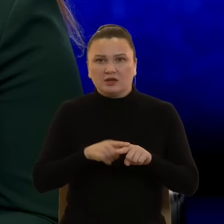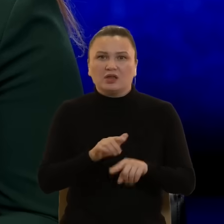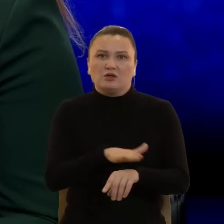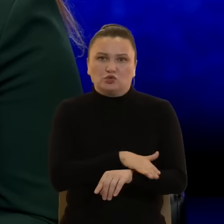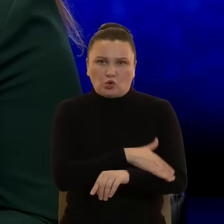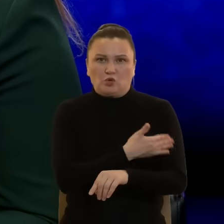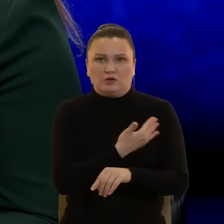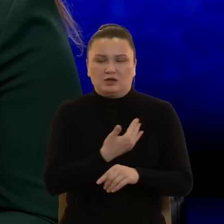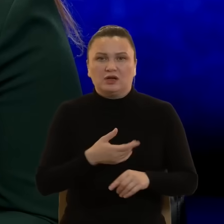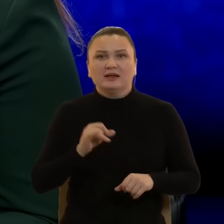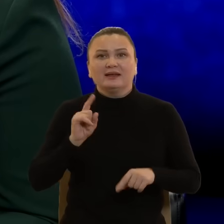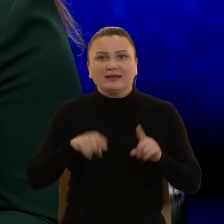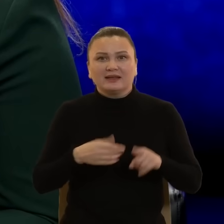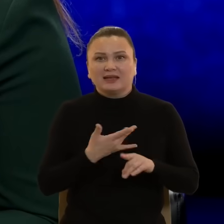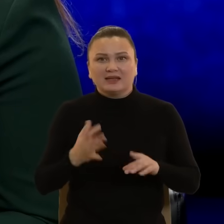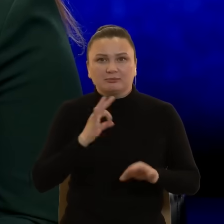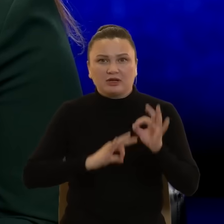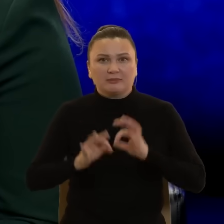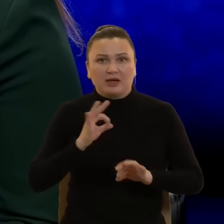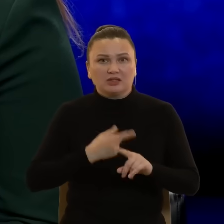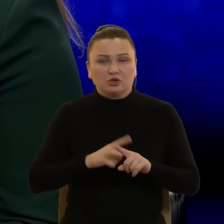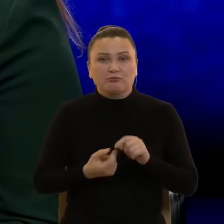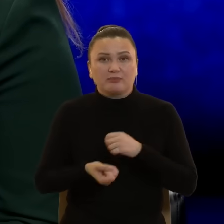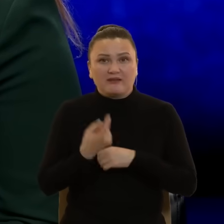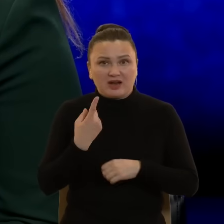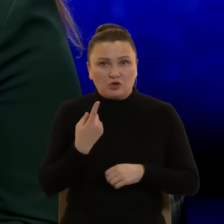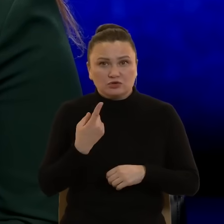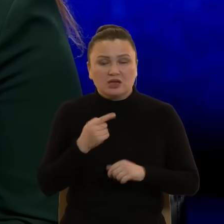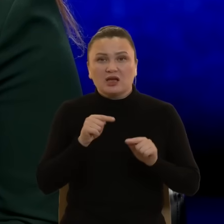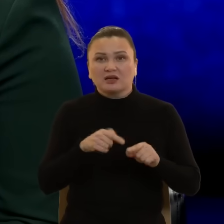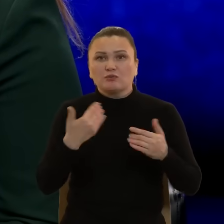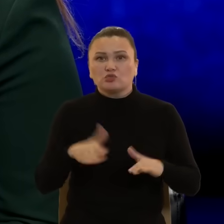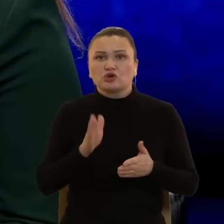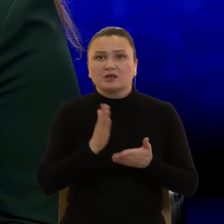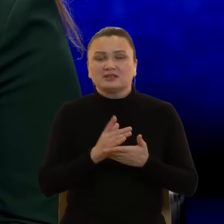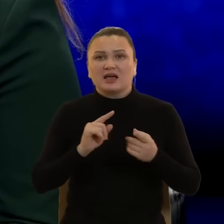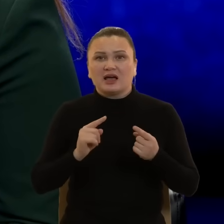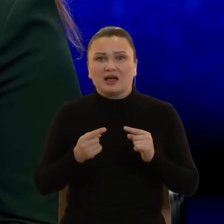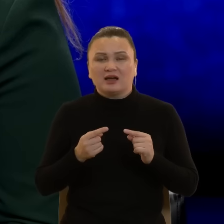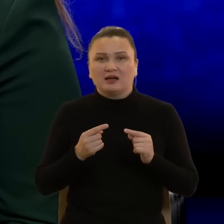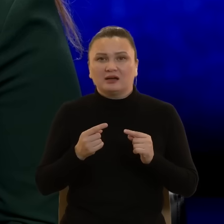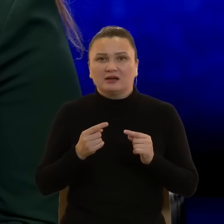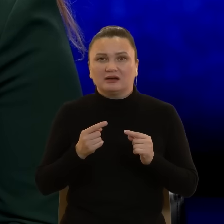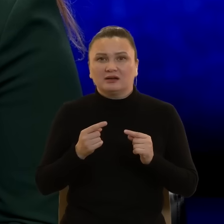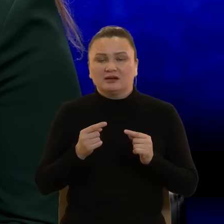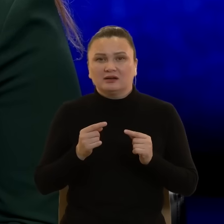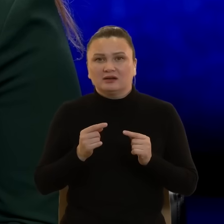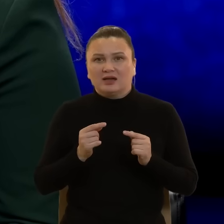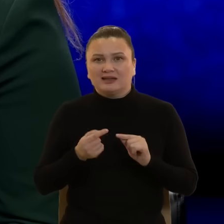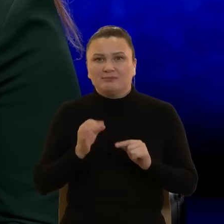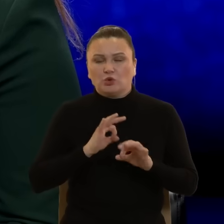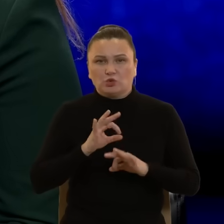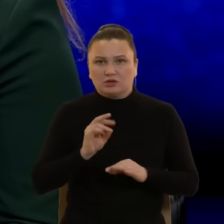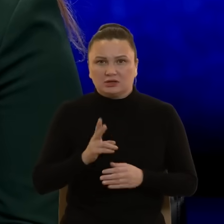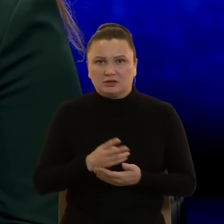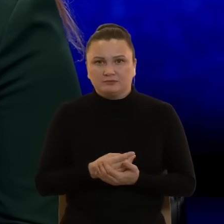И иногда некоторые препараты, которые появляются в клинической практике, к ним уже есть антибиотикорезистентность. Ну, вот. Мы